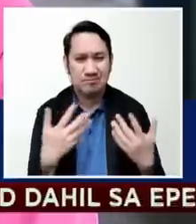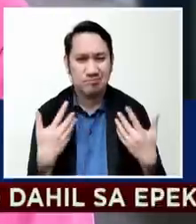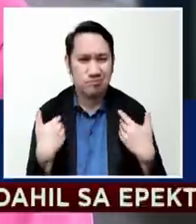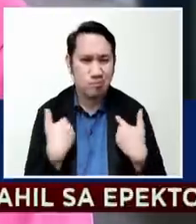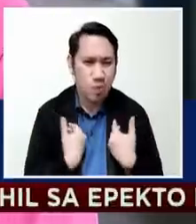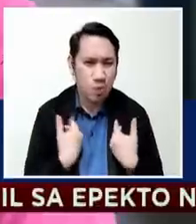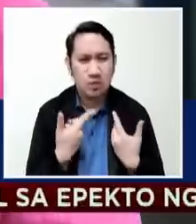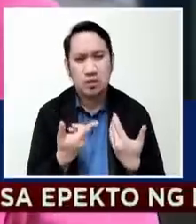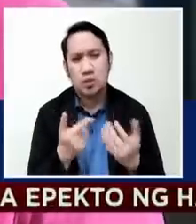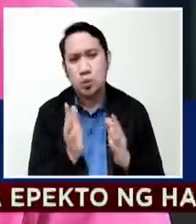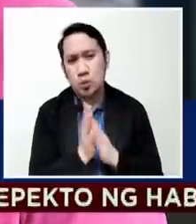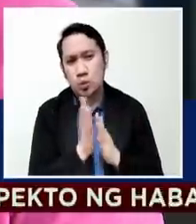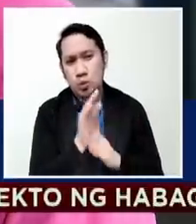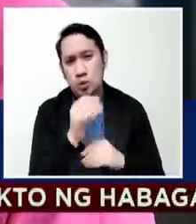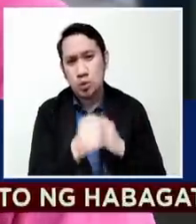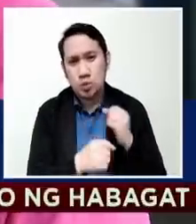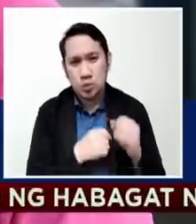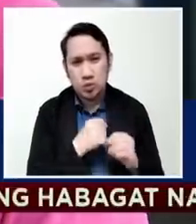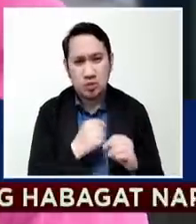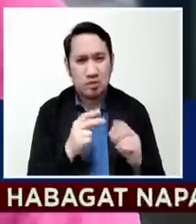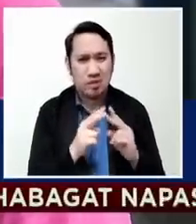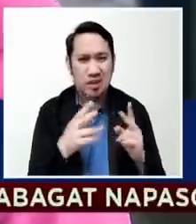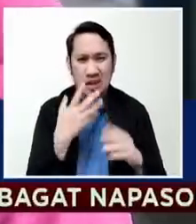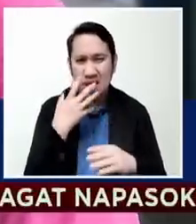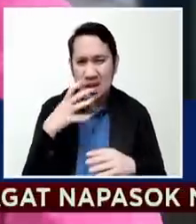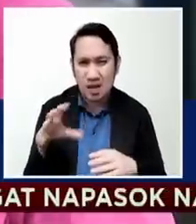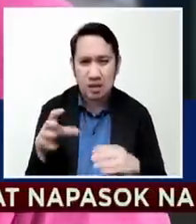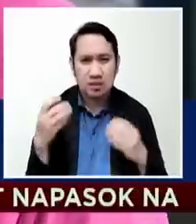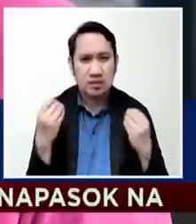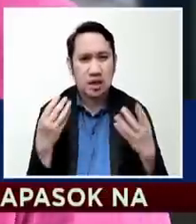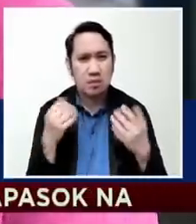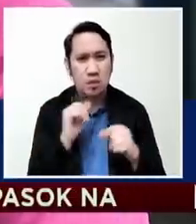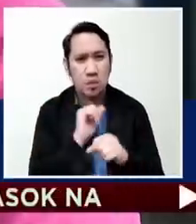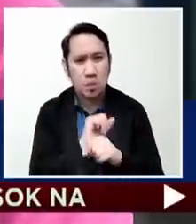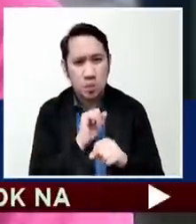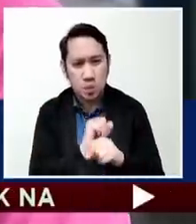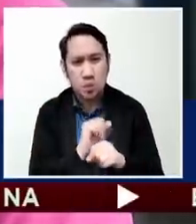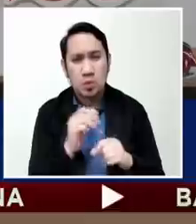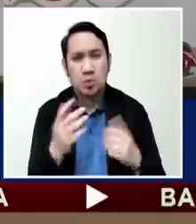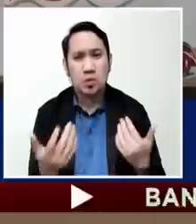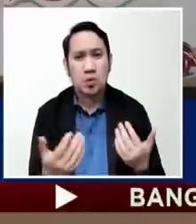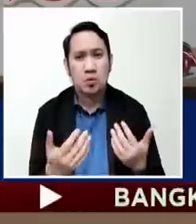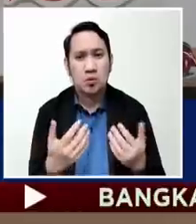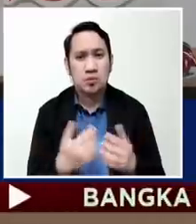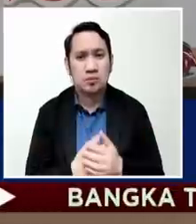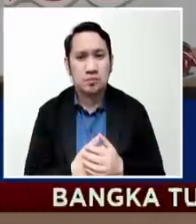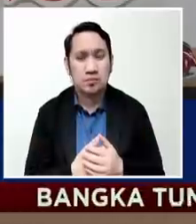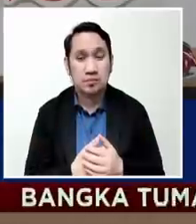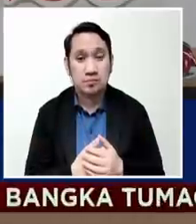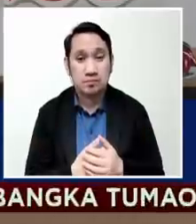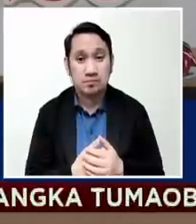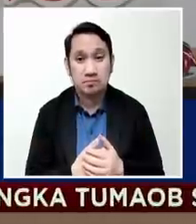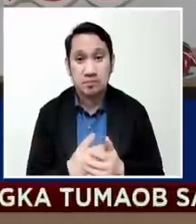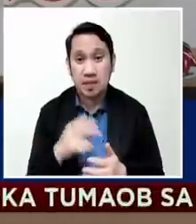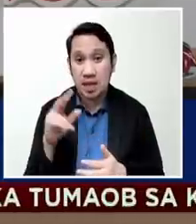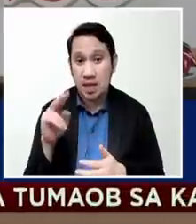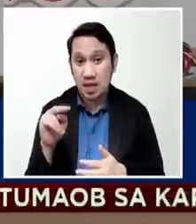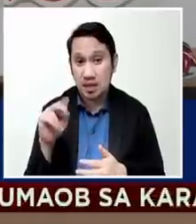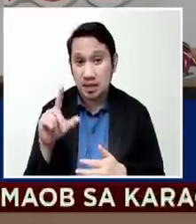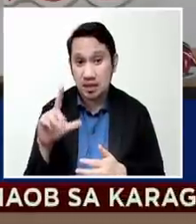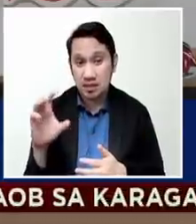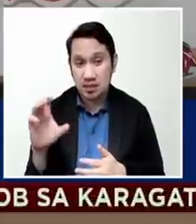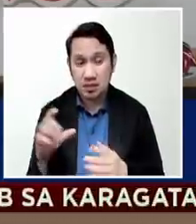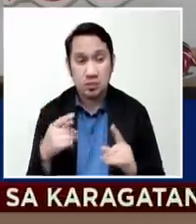year, no, na napakainit, no, ang daming naging trabaho, no, nag-a-adjust tayo, no. Tatagal ang NLC hanggang